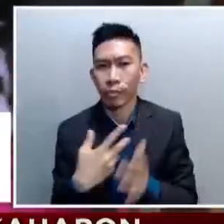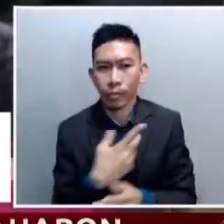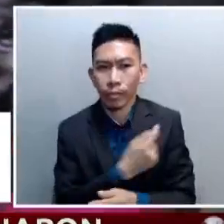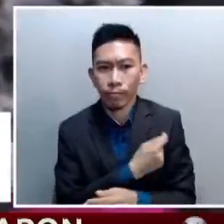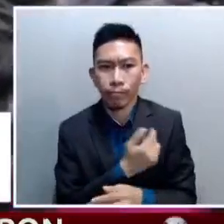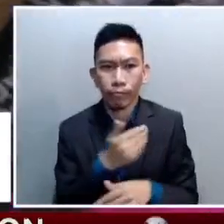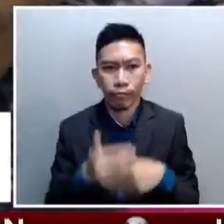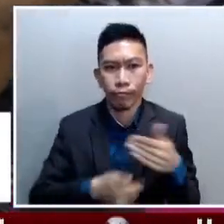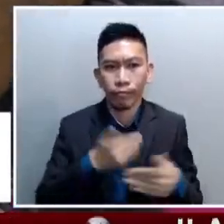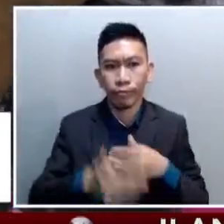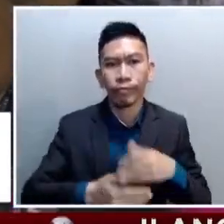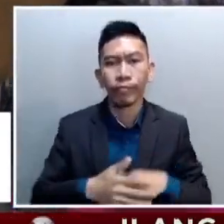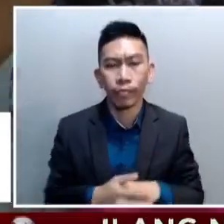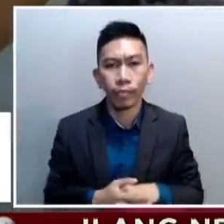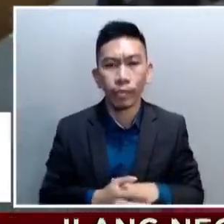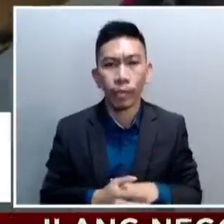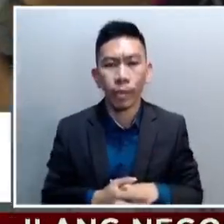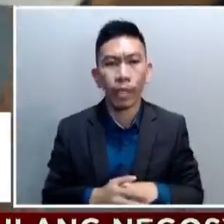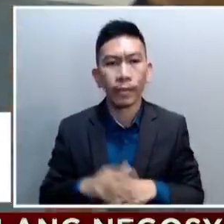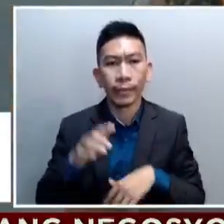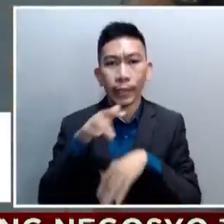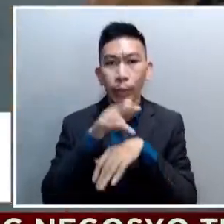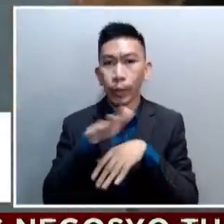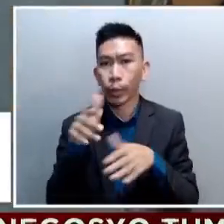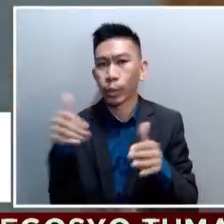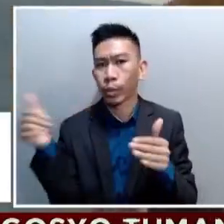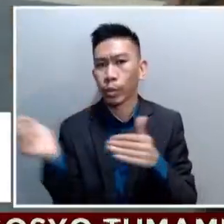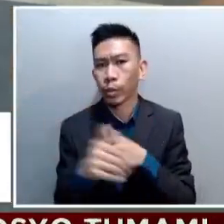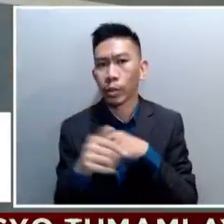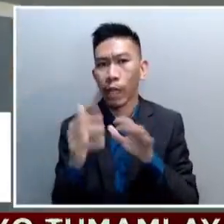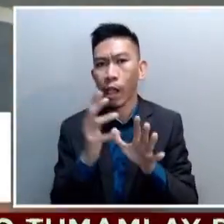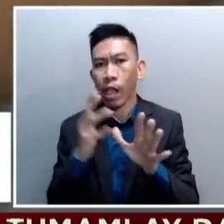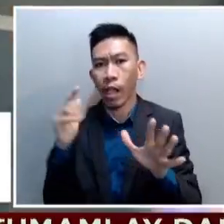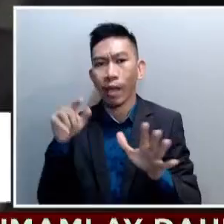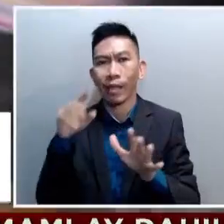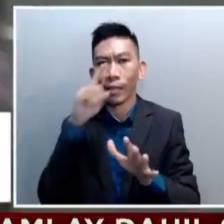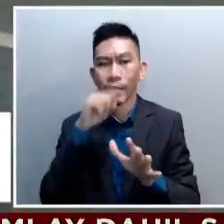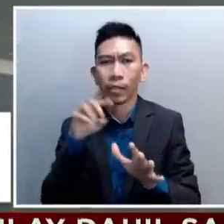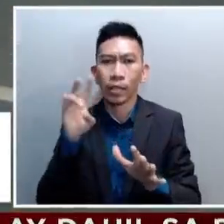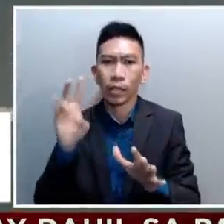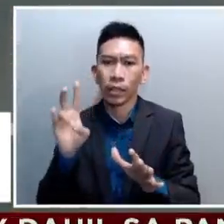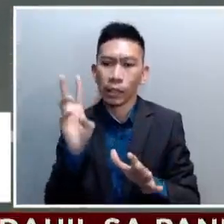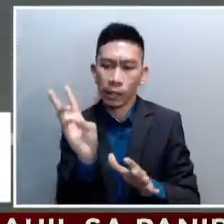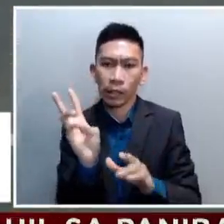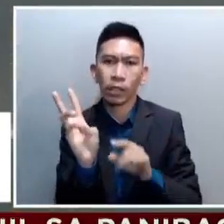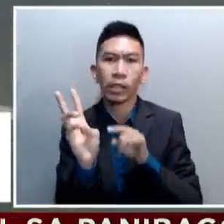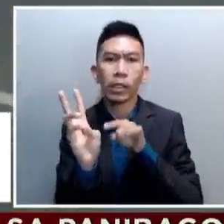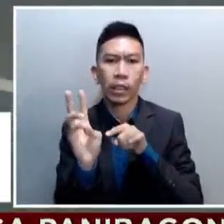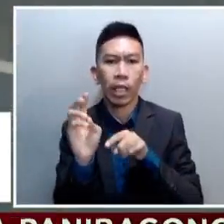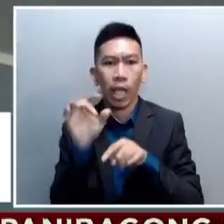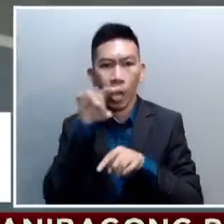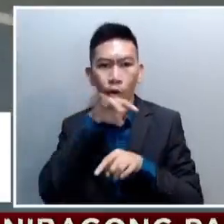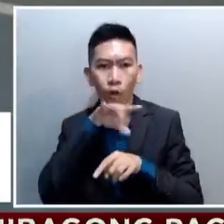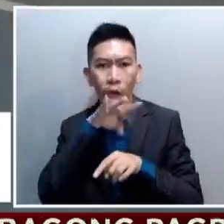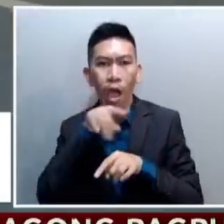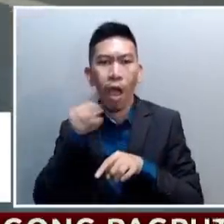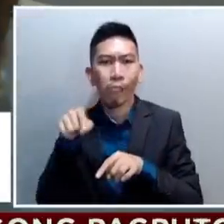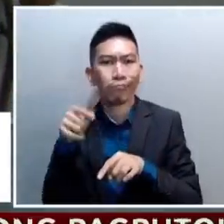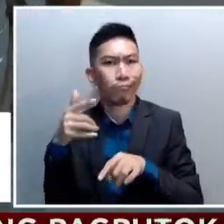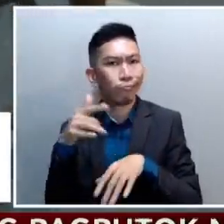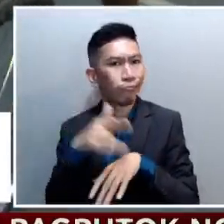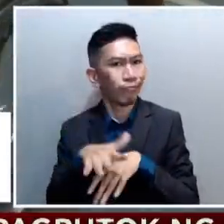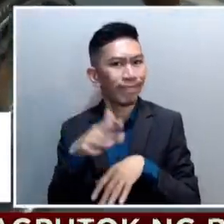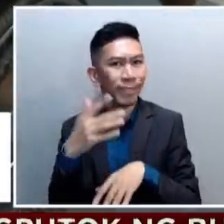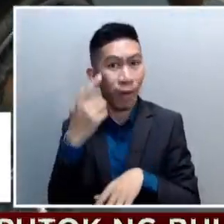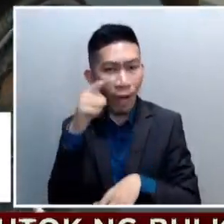Maaga pa lang pumila na sa Santa Rosa Sports Complex ang 66 anyos na si Lola Aquilina para magpabakuna. Walk-in lang